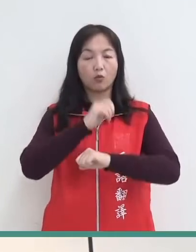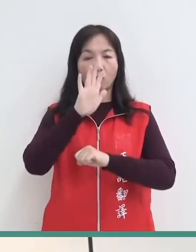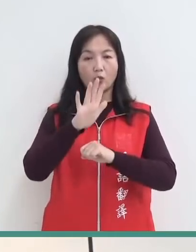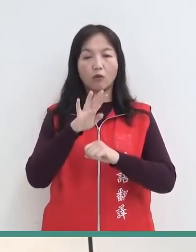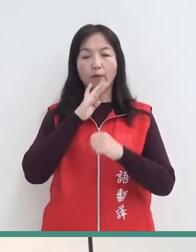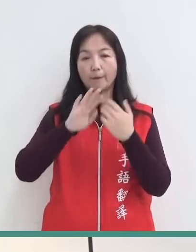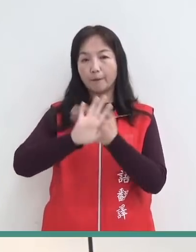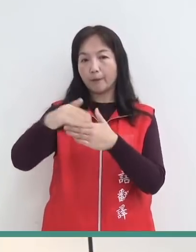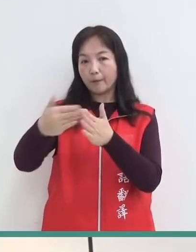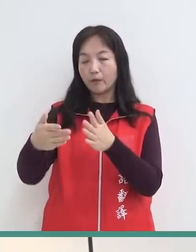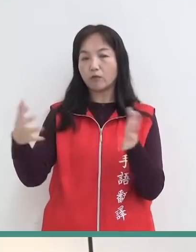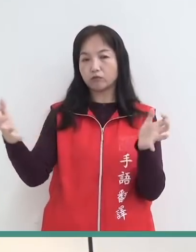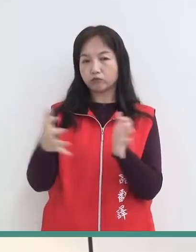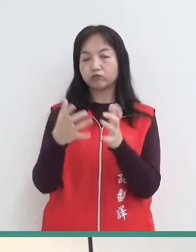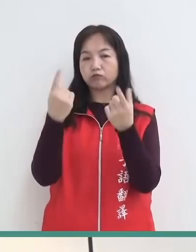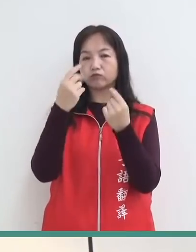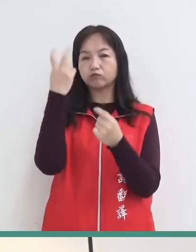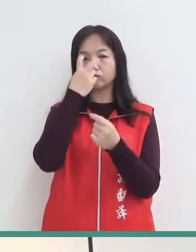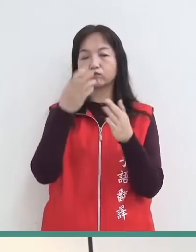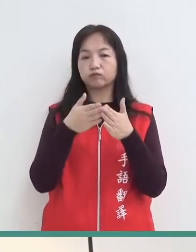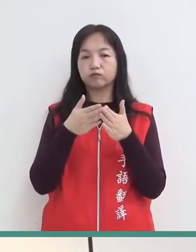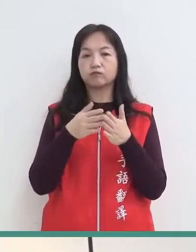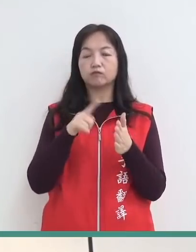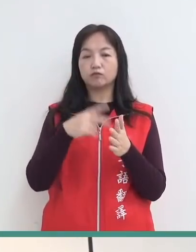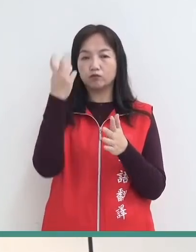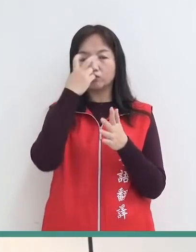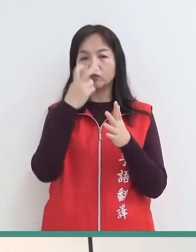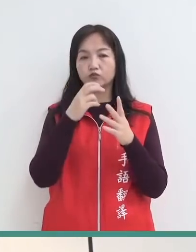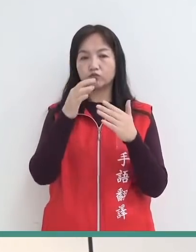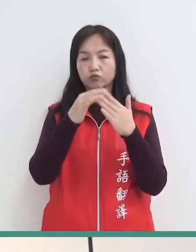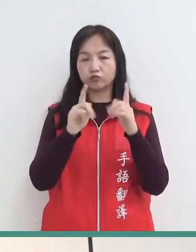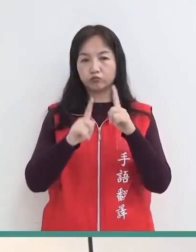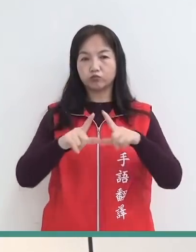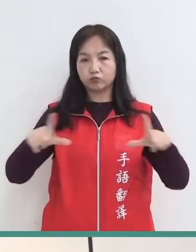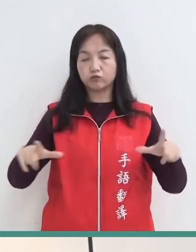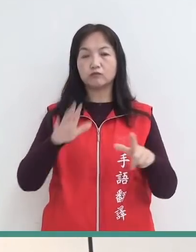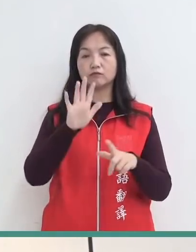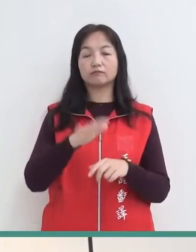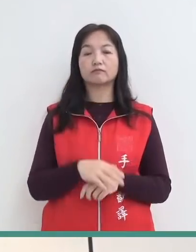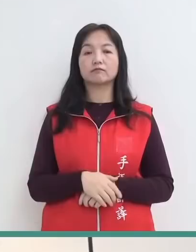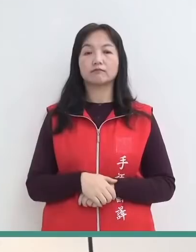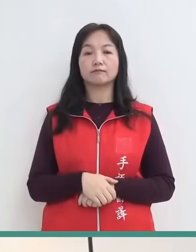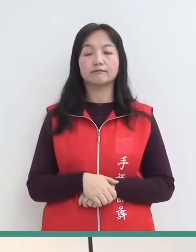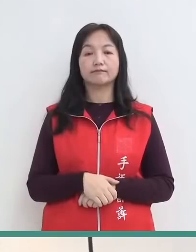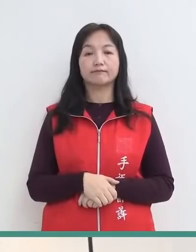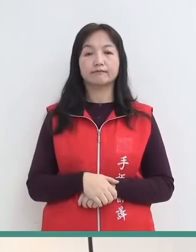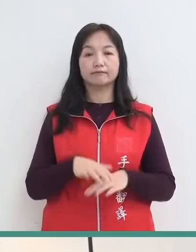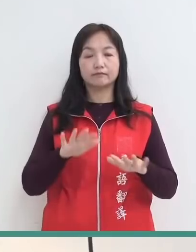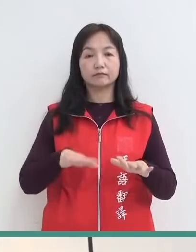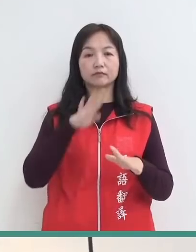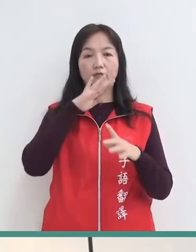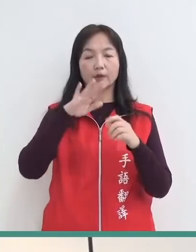跨班的也要安排全班裁剪。好，所以这裁剪范围是大的。那因为这个这一